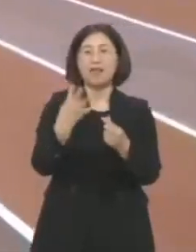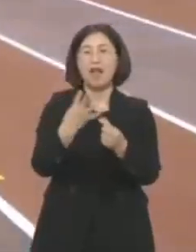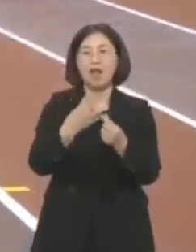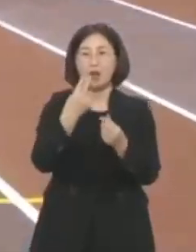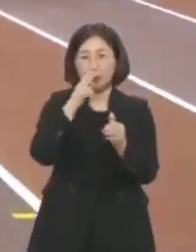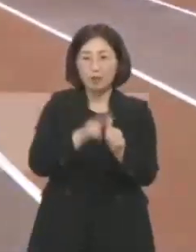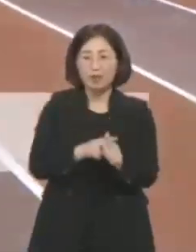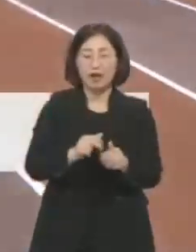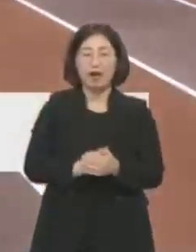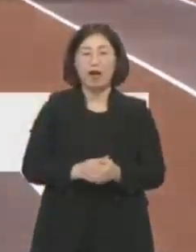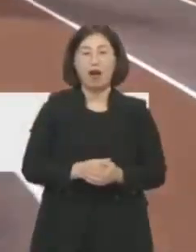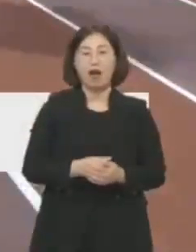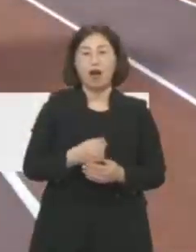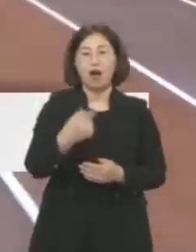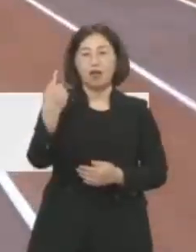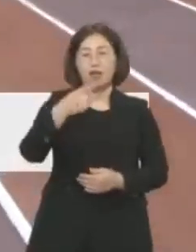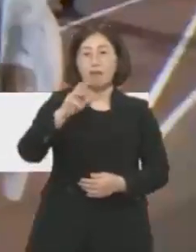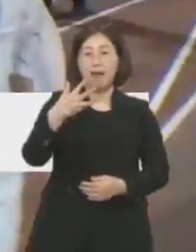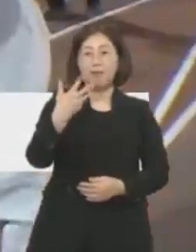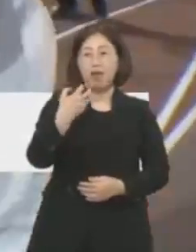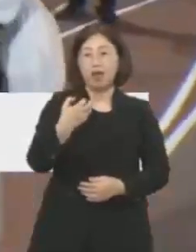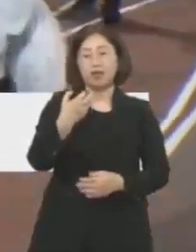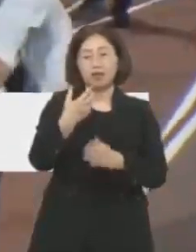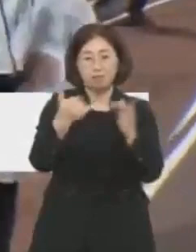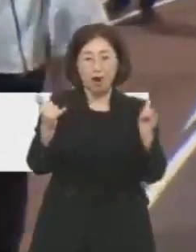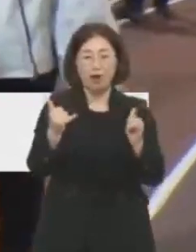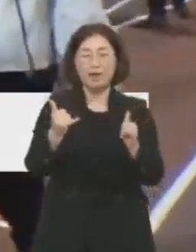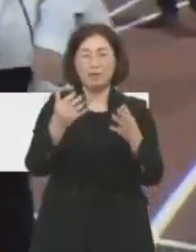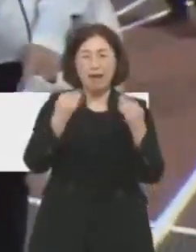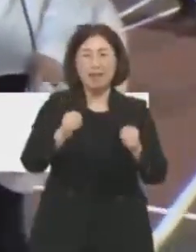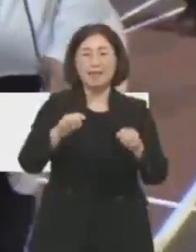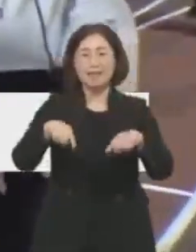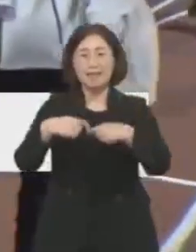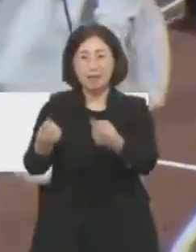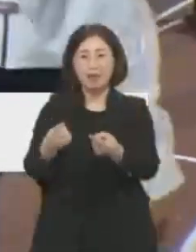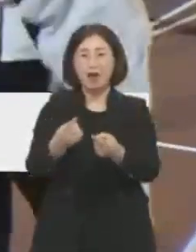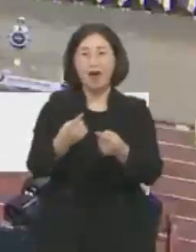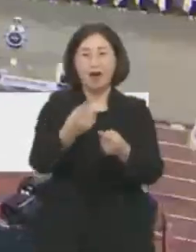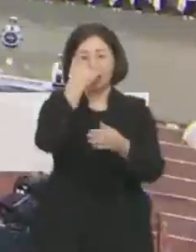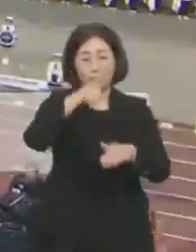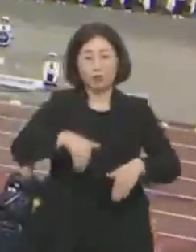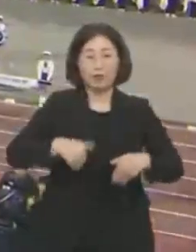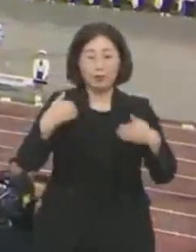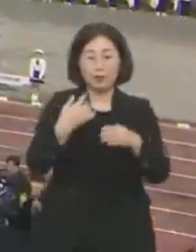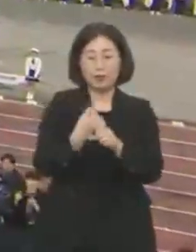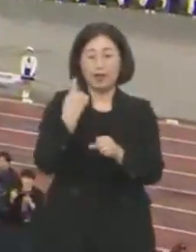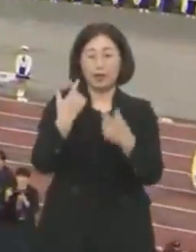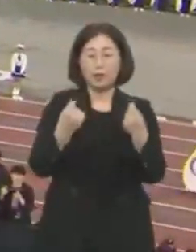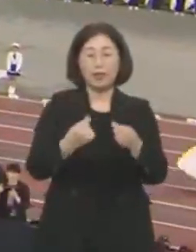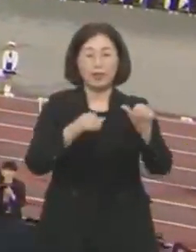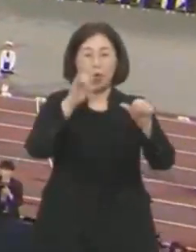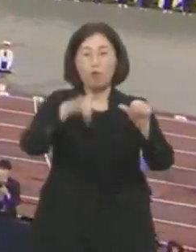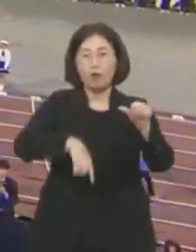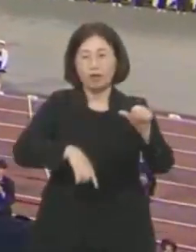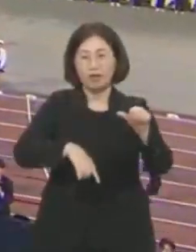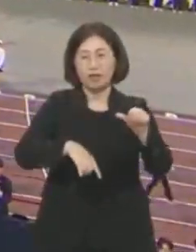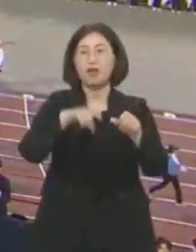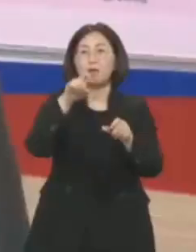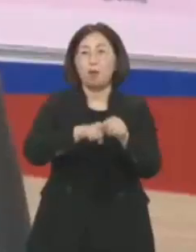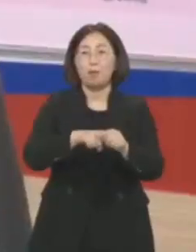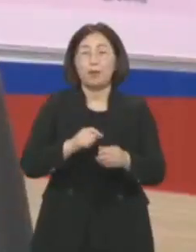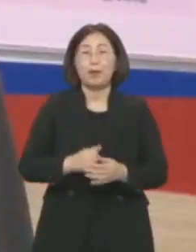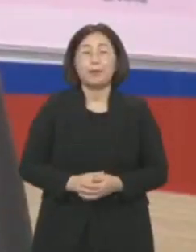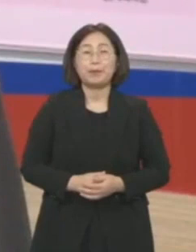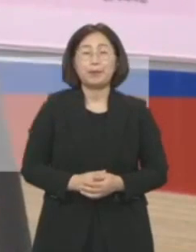규모인 1,878명의 선수단을 파견한 충남은 지난해와 같이 종합 5위를 목표로 삼았습니다.